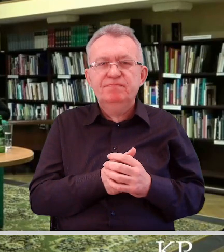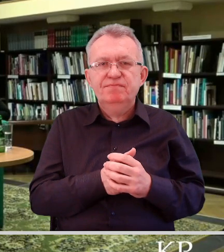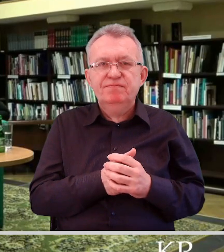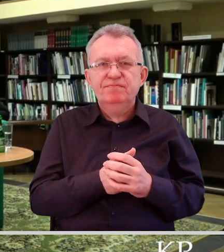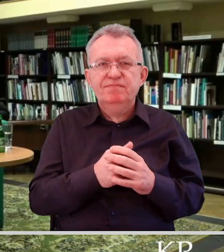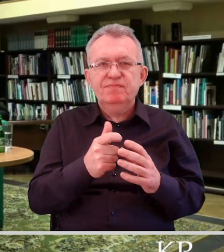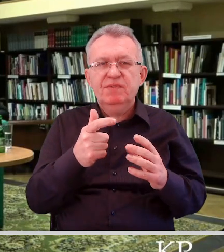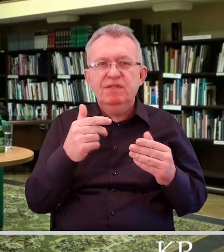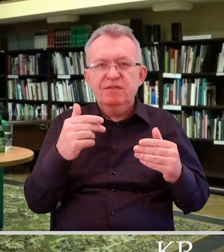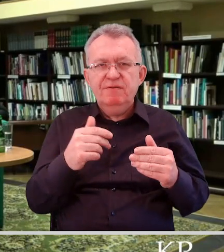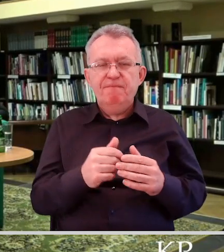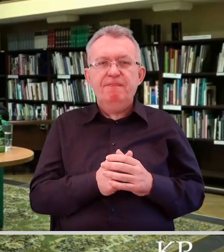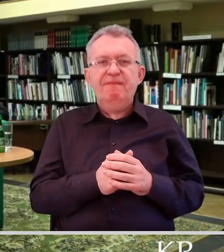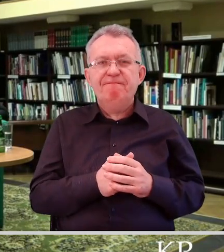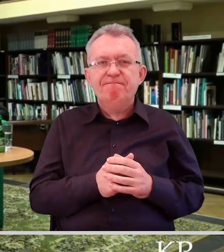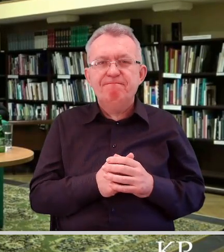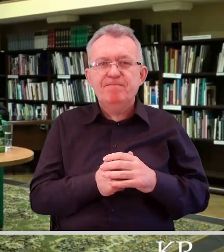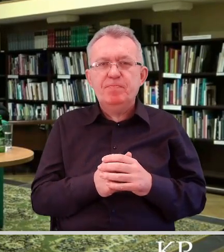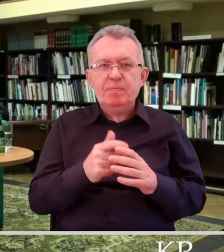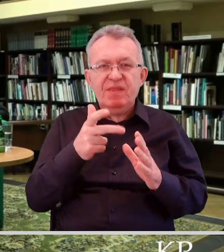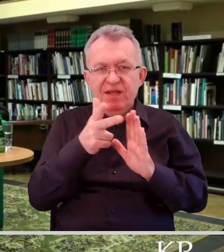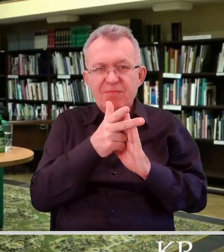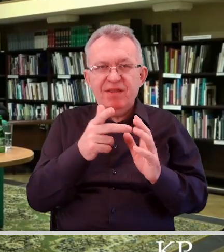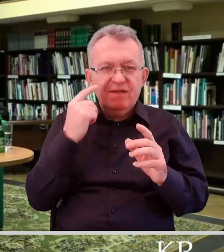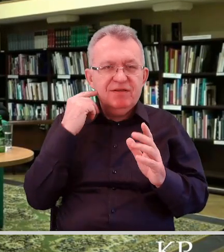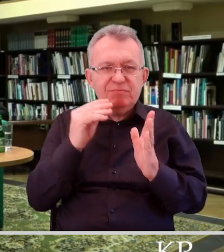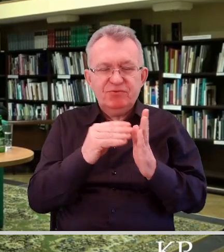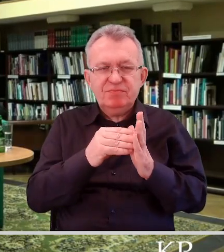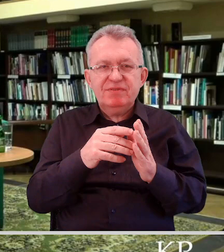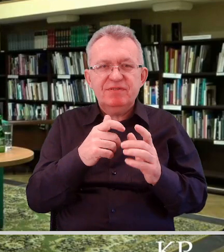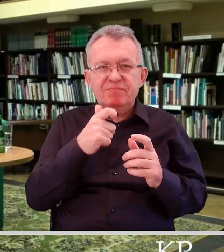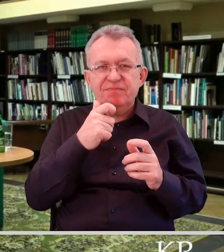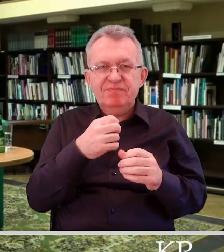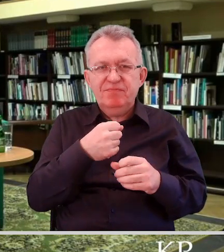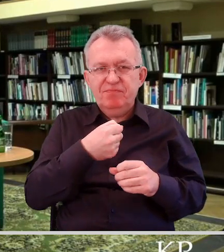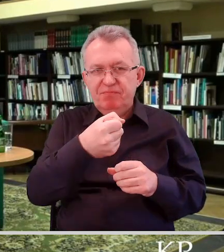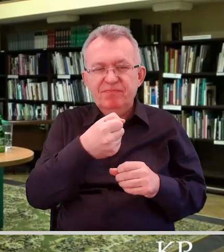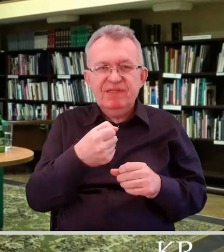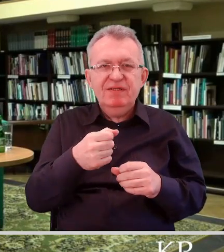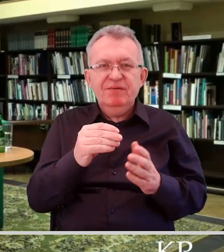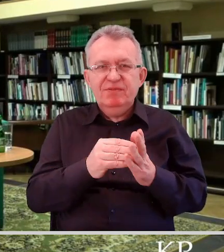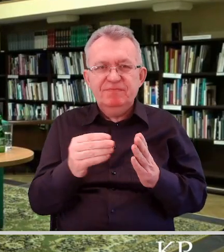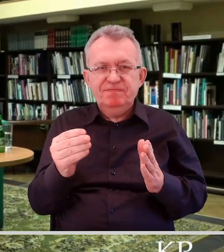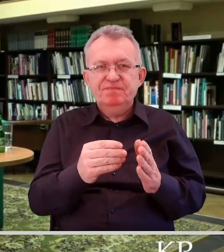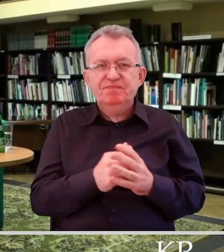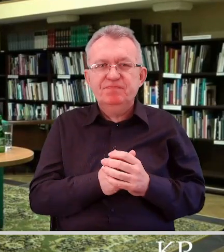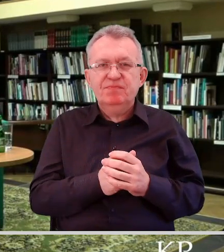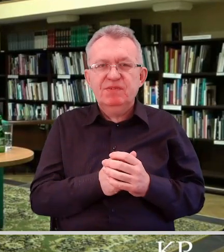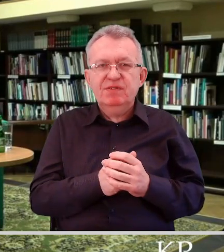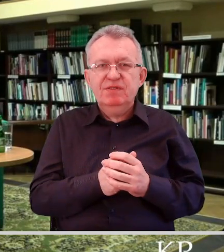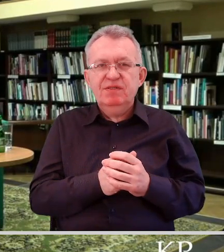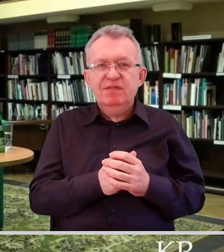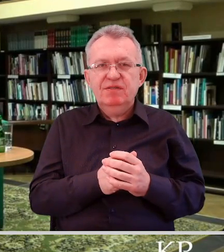ona cokolwiek z nami robi, czy to też atrapa, więc właściwie, no właśnie tak. Czy możemy się